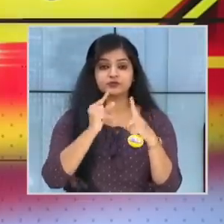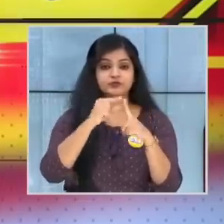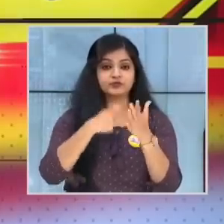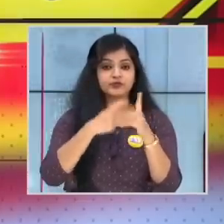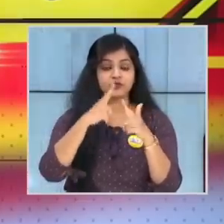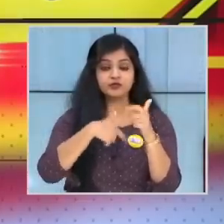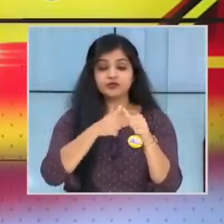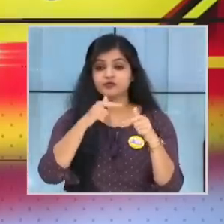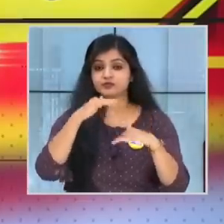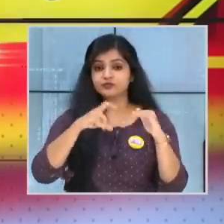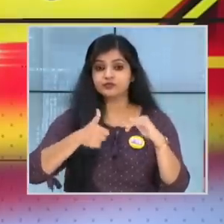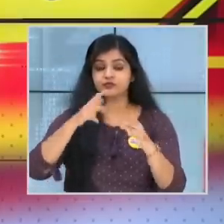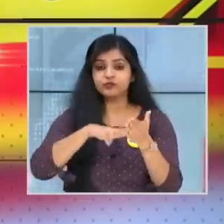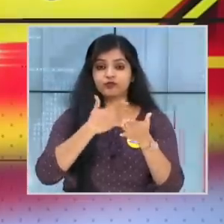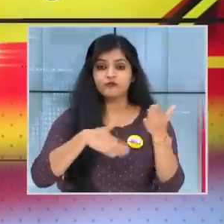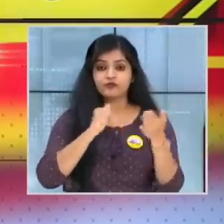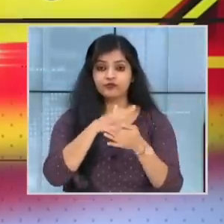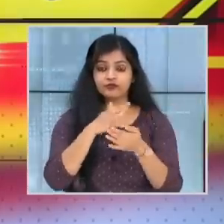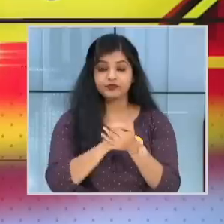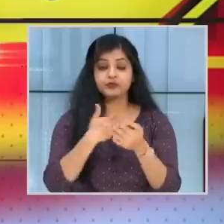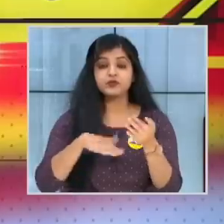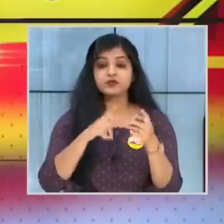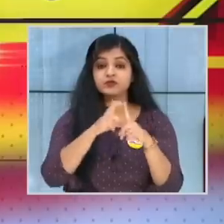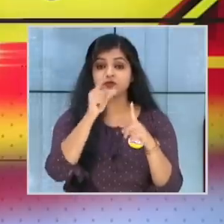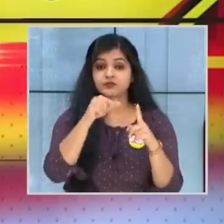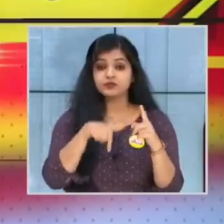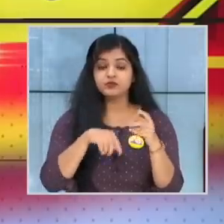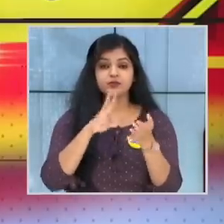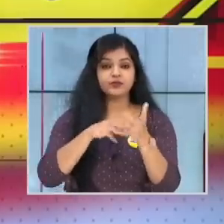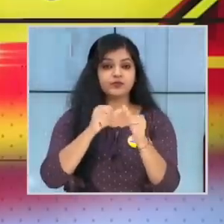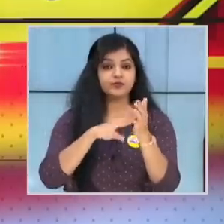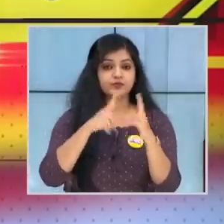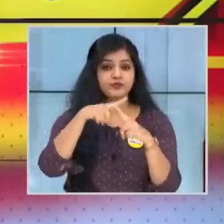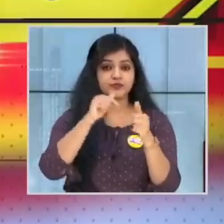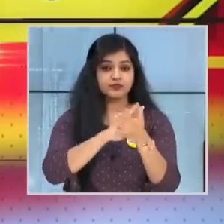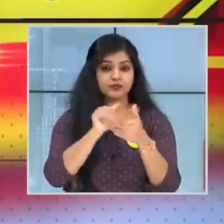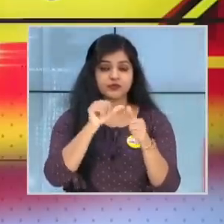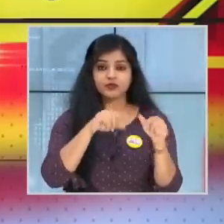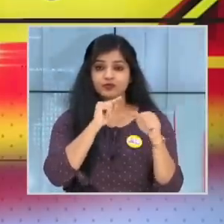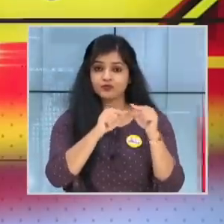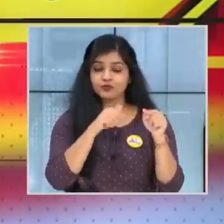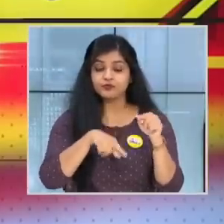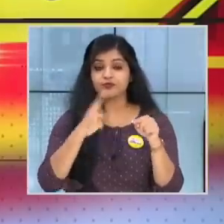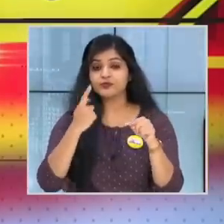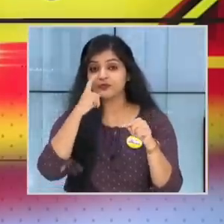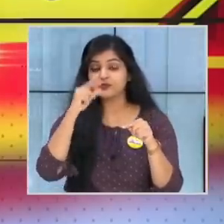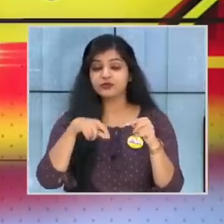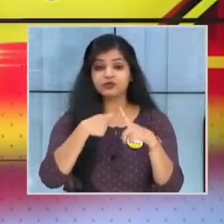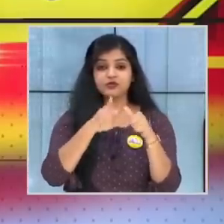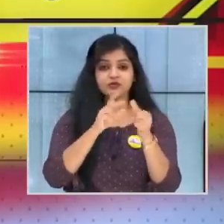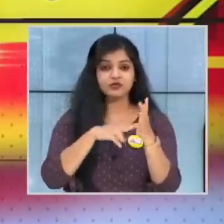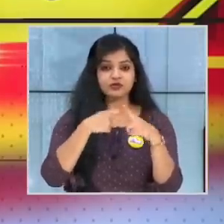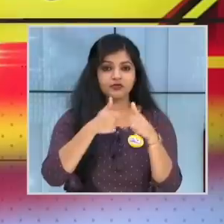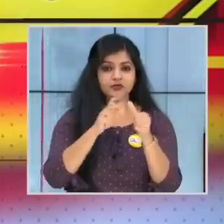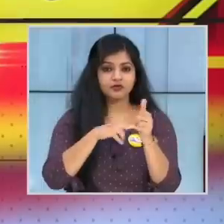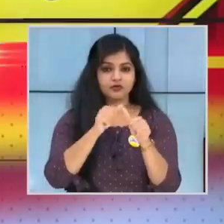തിരഞ്ഞെടുപ്പ് കമ്മീഷന് നോട്ടീസ്. ദിലീപ് ഘോഷ് മമതാ ബാനർജിക്കും സുപ്രിയ ശ്രിൻഡെ കങ്കണ റണൌട്ടിനും എതിരെ നടത്തിയ പരാമർശമാണ് വിവാദമായത്. ബൽറാം നെടുങ്ങാടി ഡൽഹിയിൽ